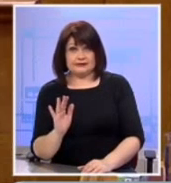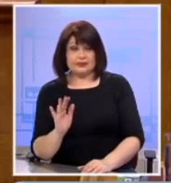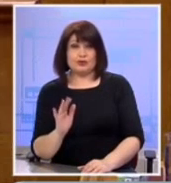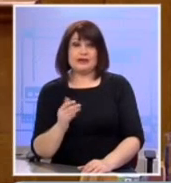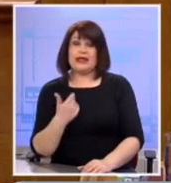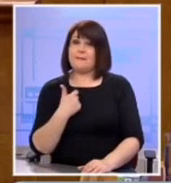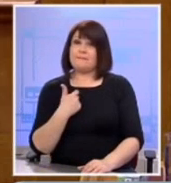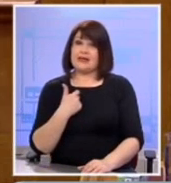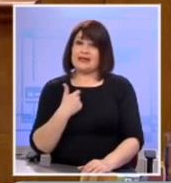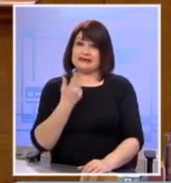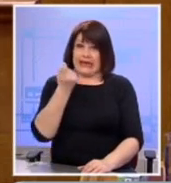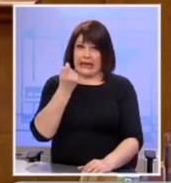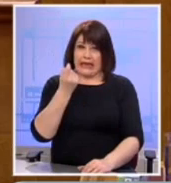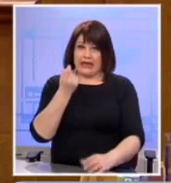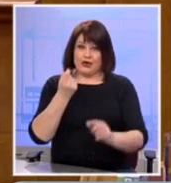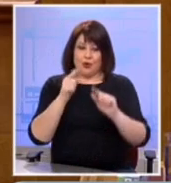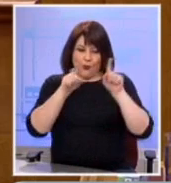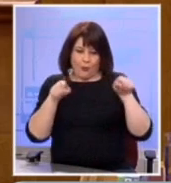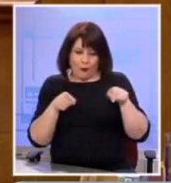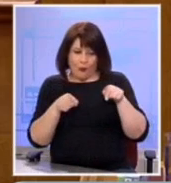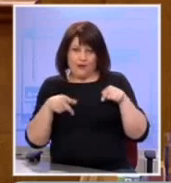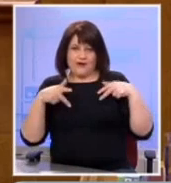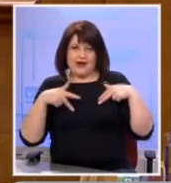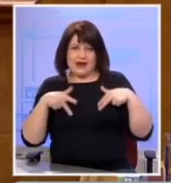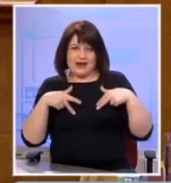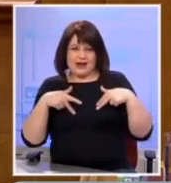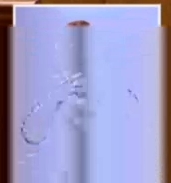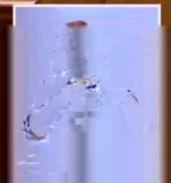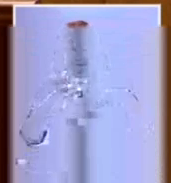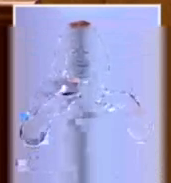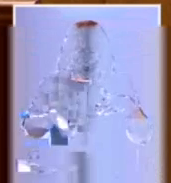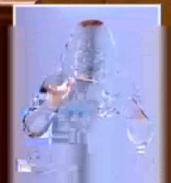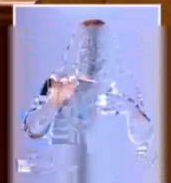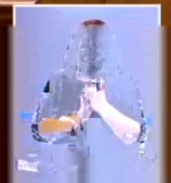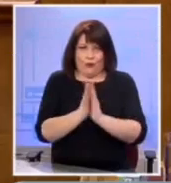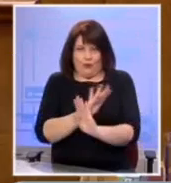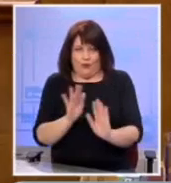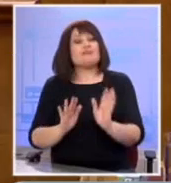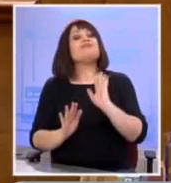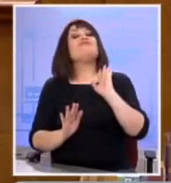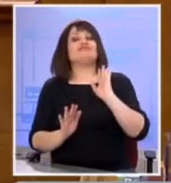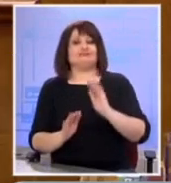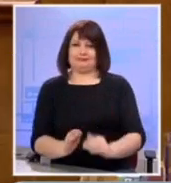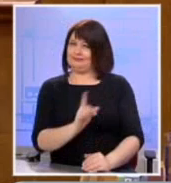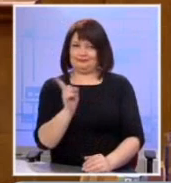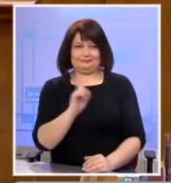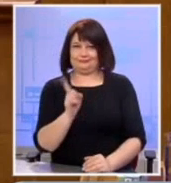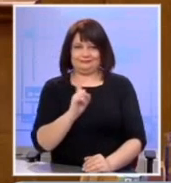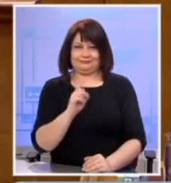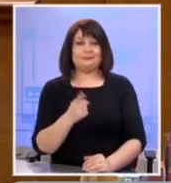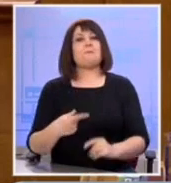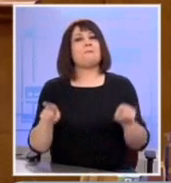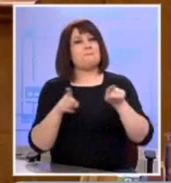παρένθεση δεν θα γίνει αυτή η κυβέρνηση. Παλεύετε ακόμα για την παρένθεση. Μαζί με τους άλλους